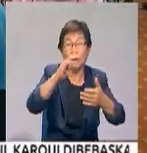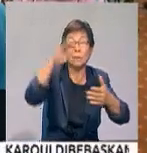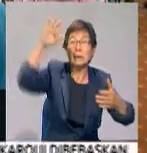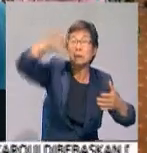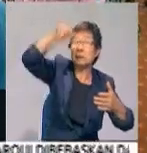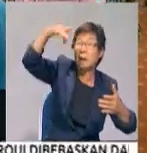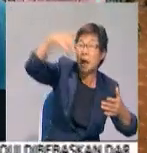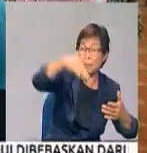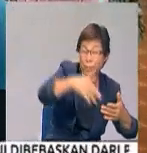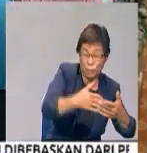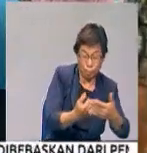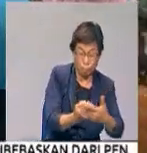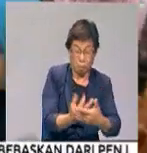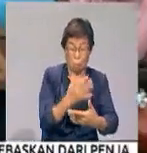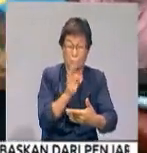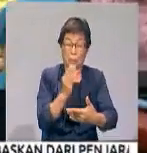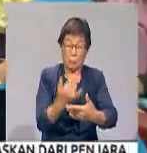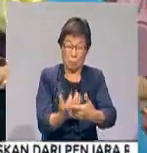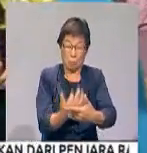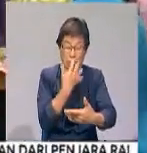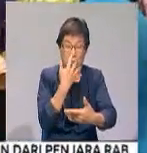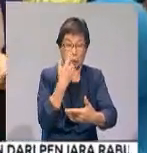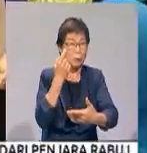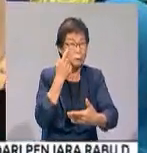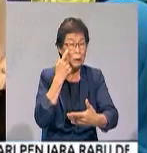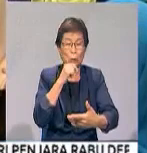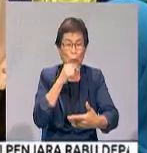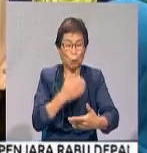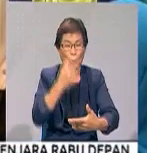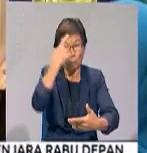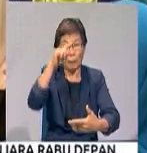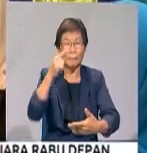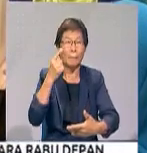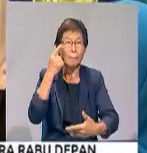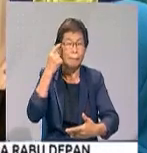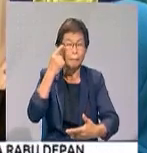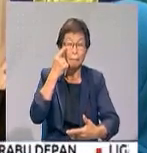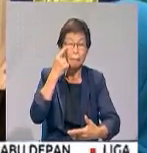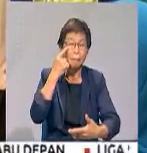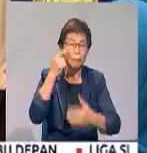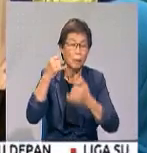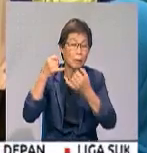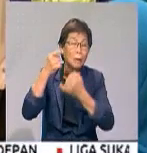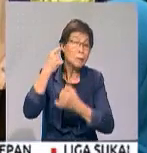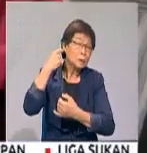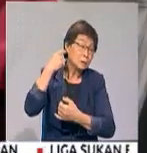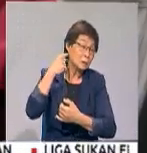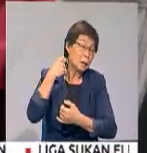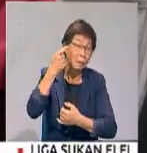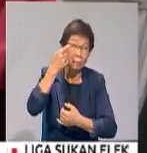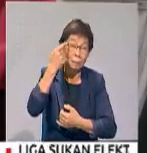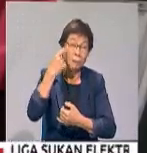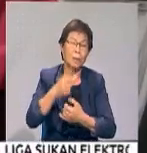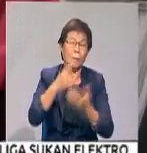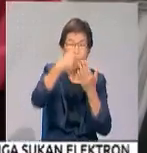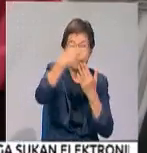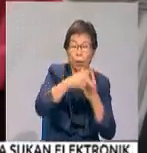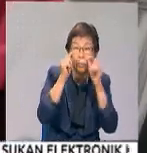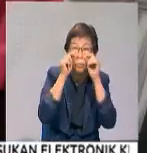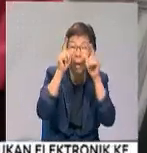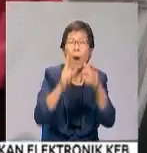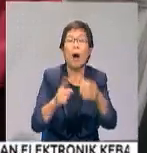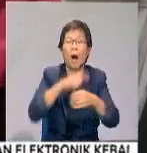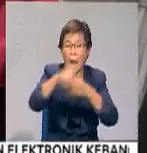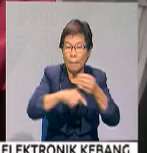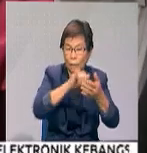dari skrin gadget boleh menyebabkan risiko tidak sihat pada bahagian saraf mata. Justru program kesedaran mengenai perkara tersebut